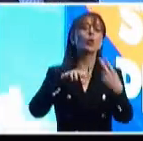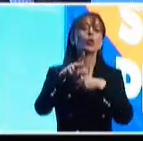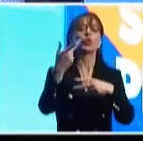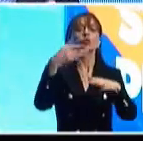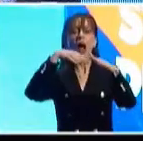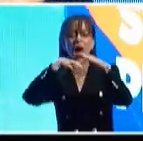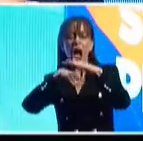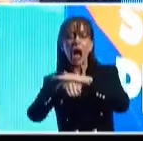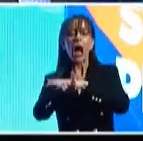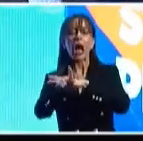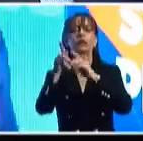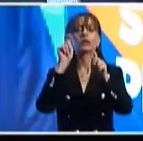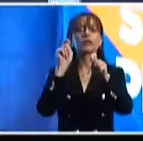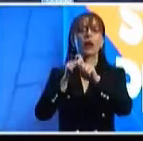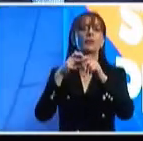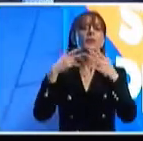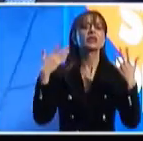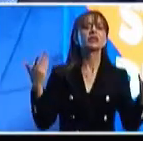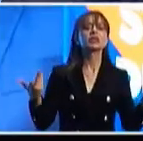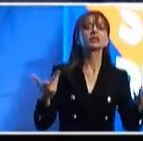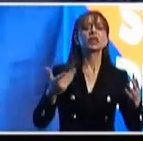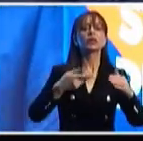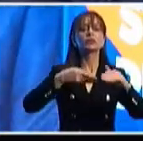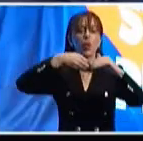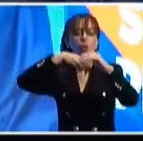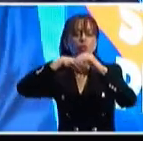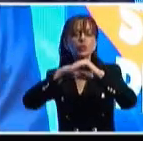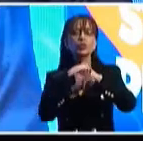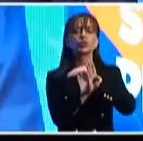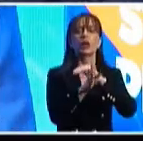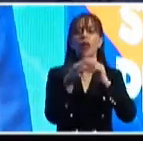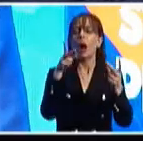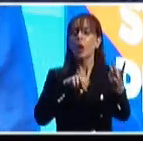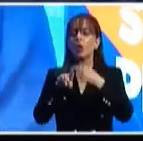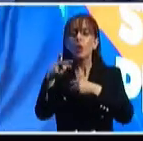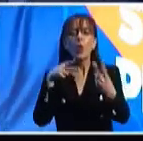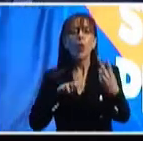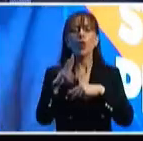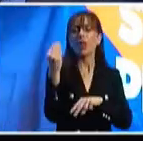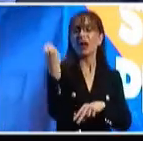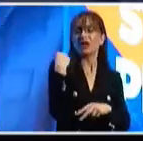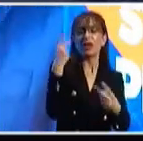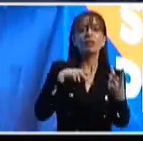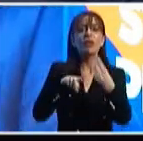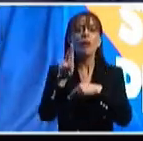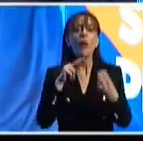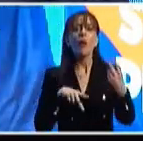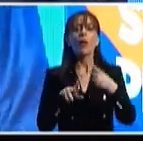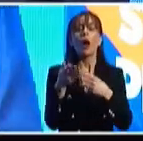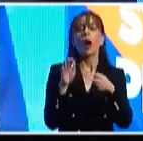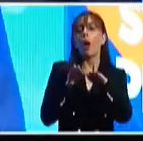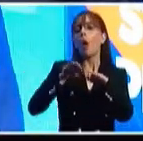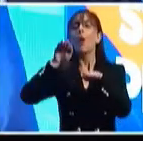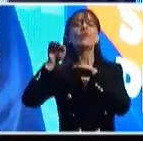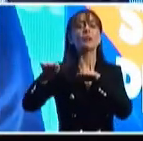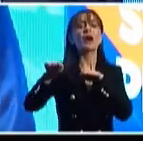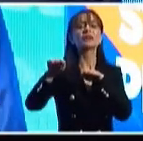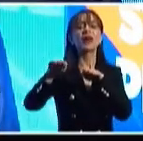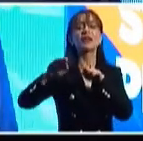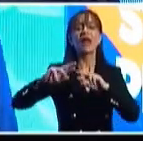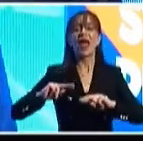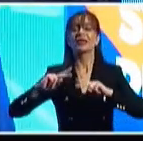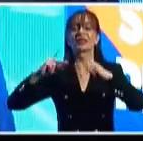altyapıları diyeceğiz. İşte tüneller, yollar, kavşaklar, yeni yollar, otoparklar ve lojistik